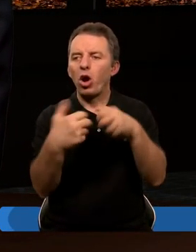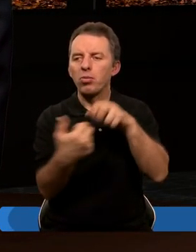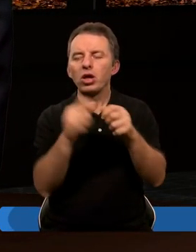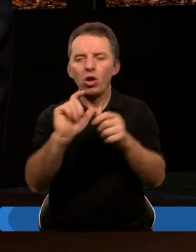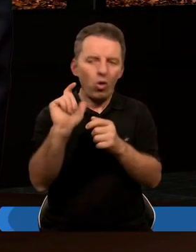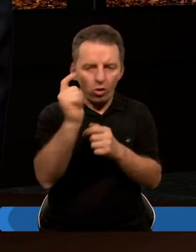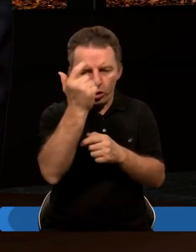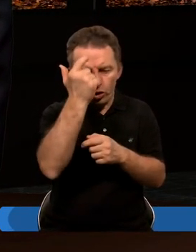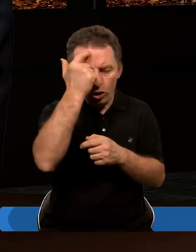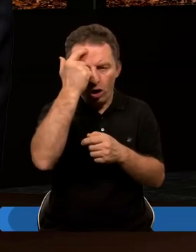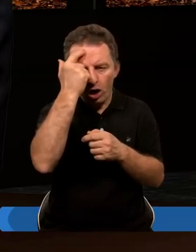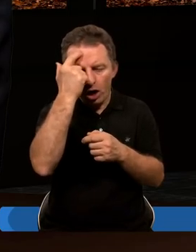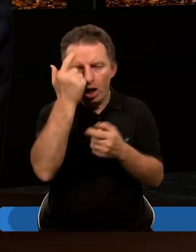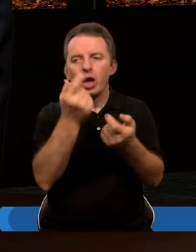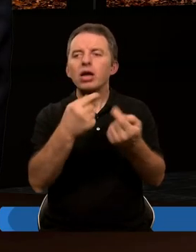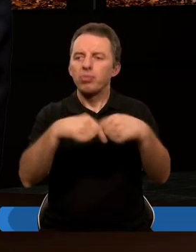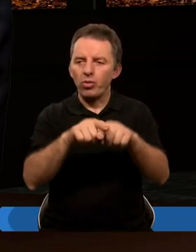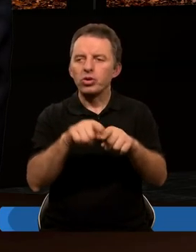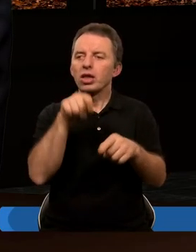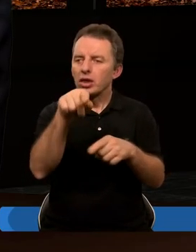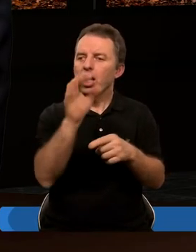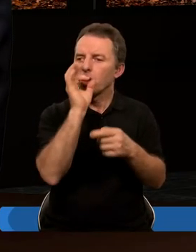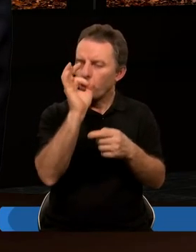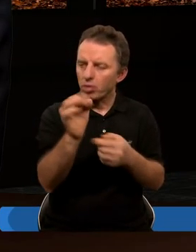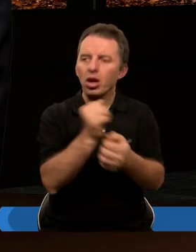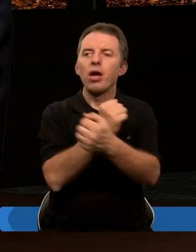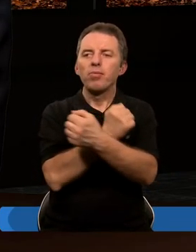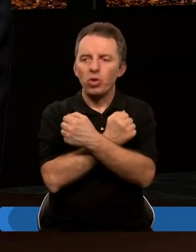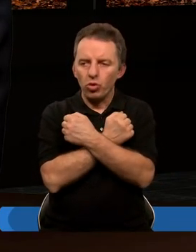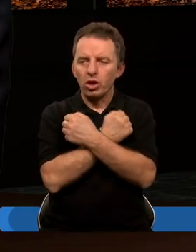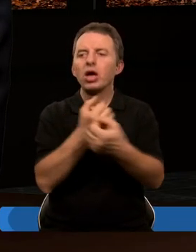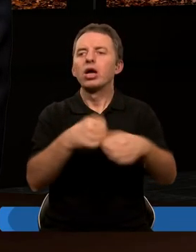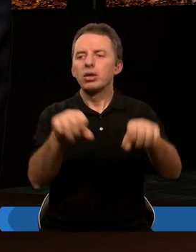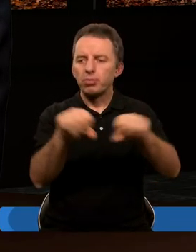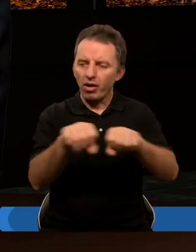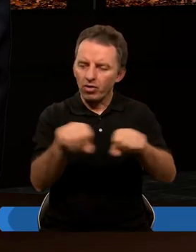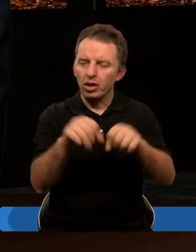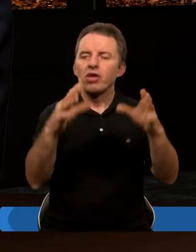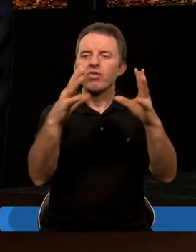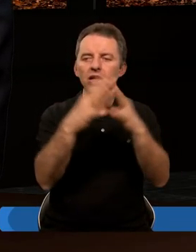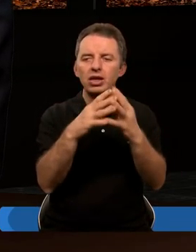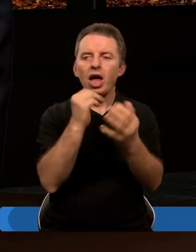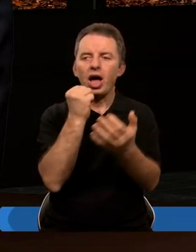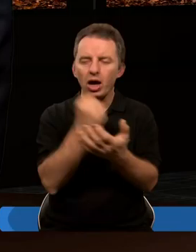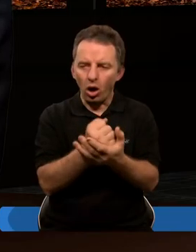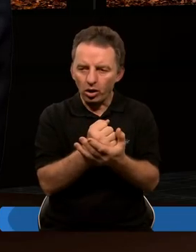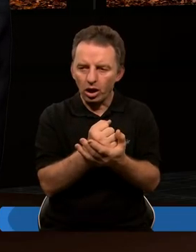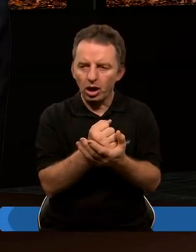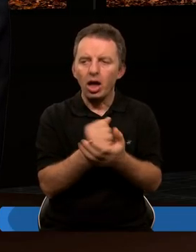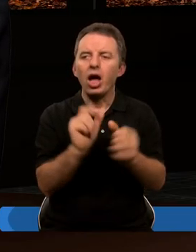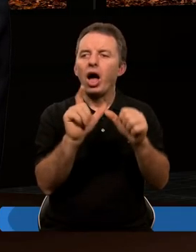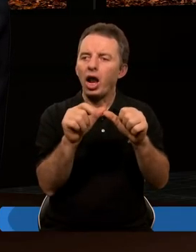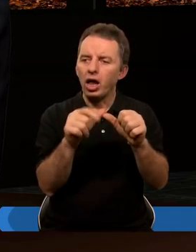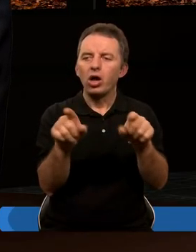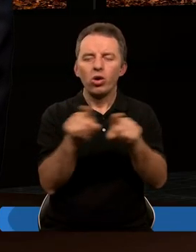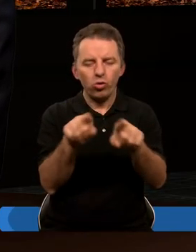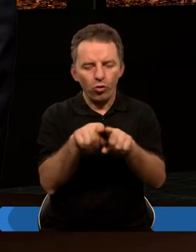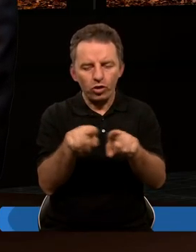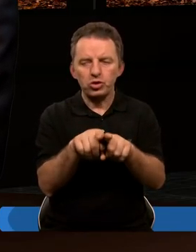tą rolę spełnia ten dobry, miłosierny, sprawiedliwy zakon. Ale